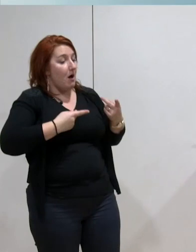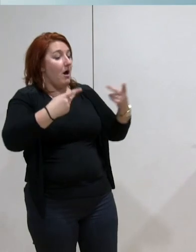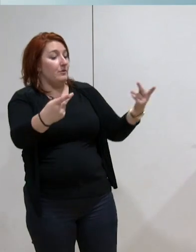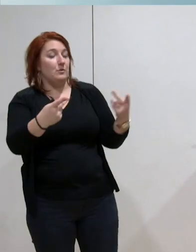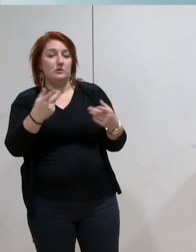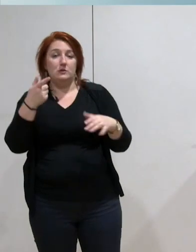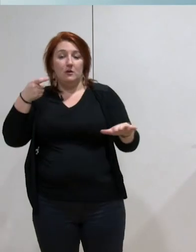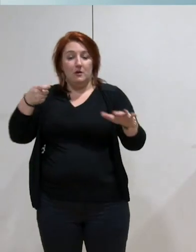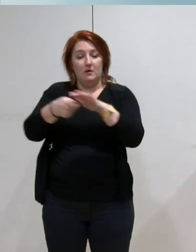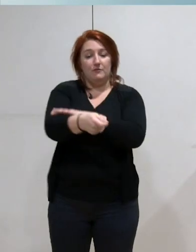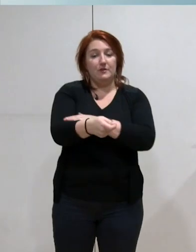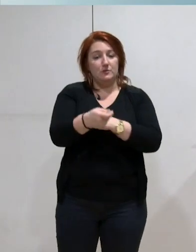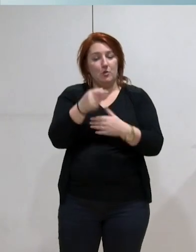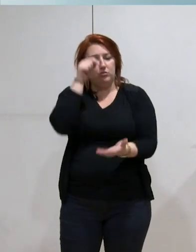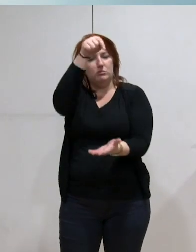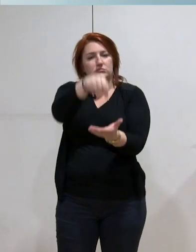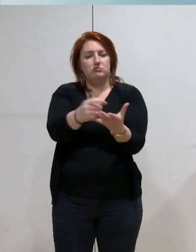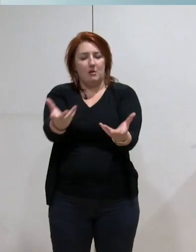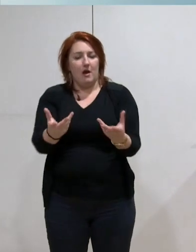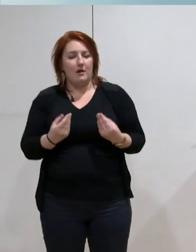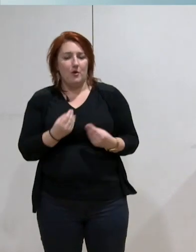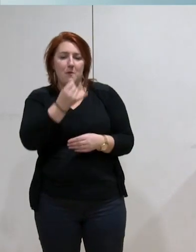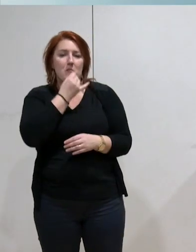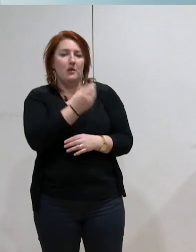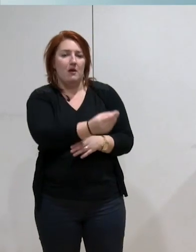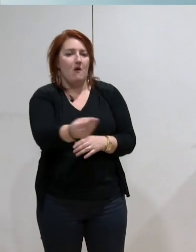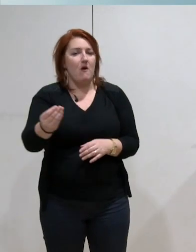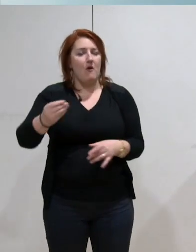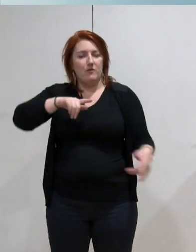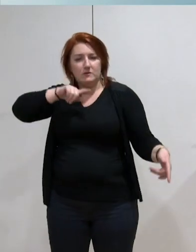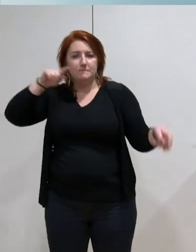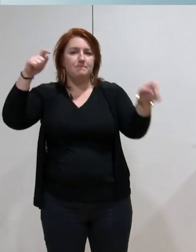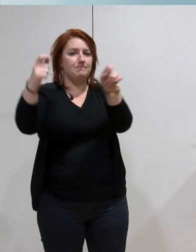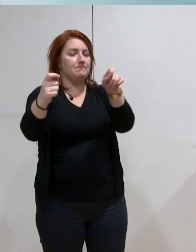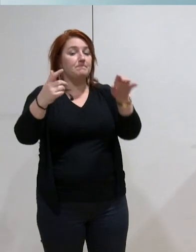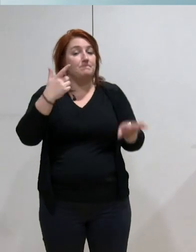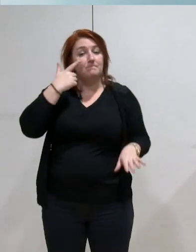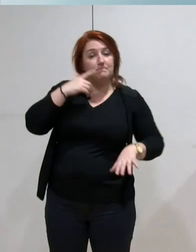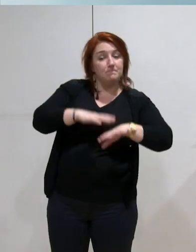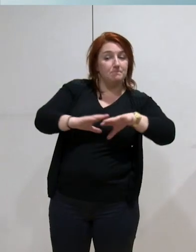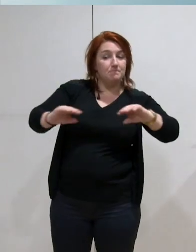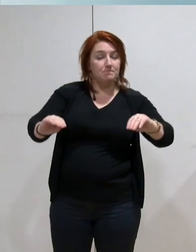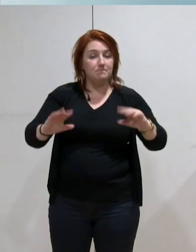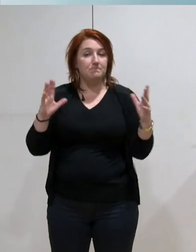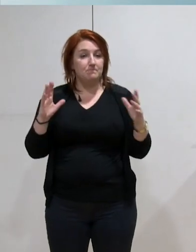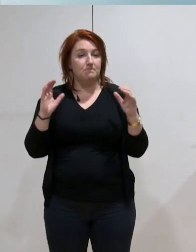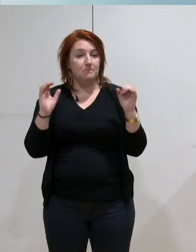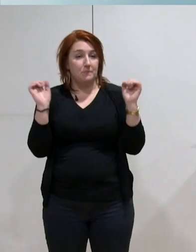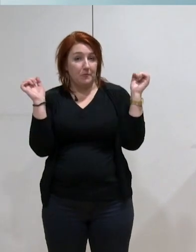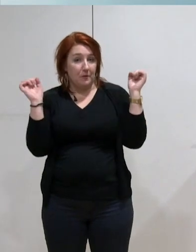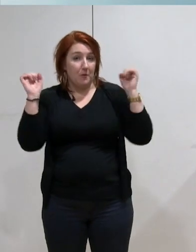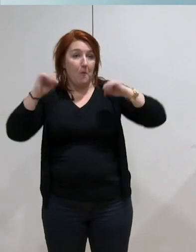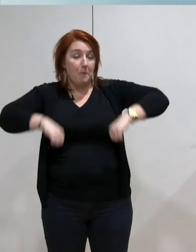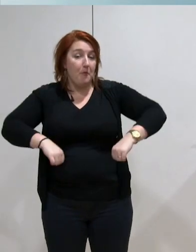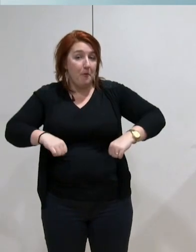financement des lieu d'accueil de la petite enfance donc nous verrons si tout cela effectivement permet dans la